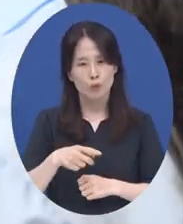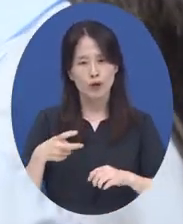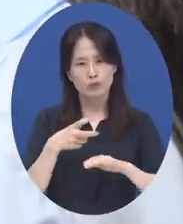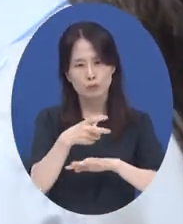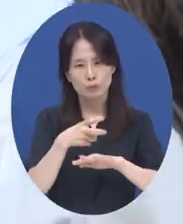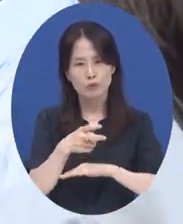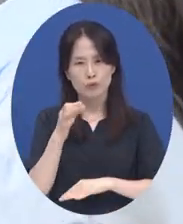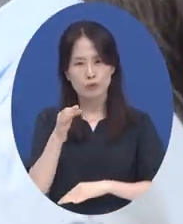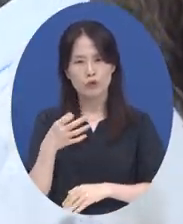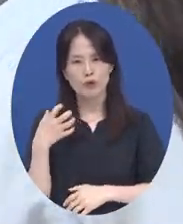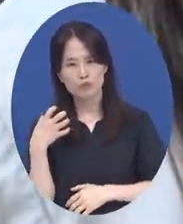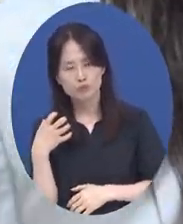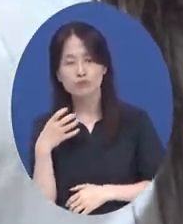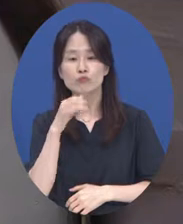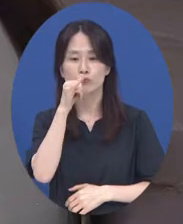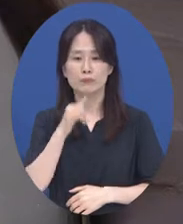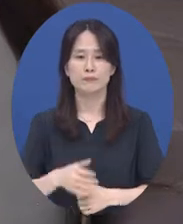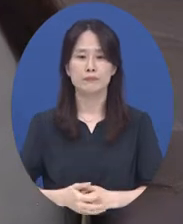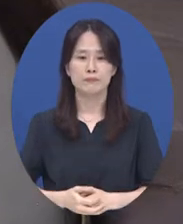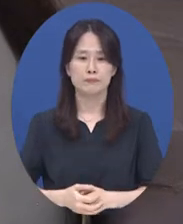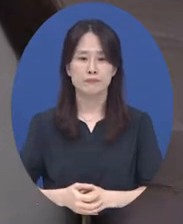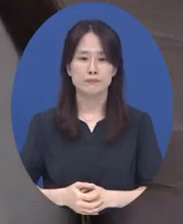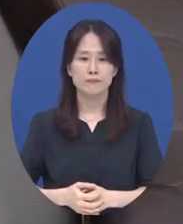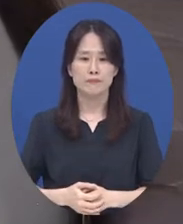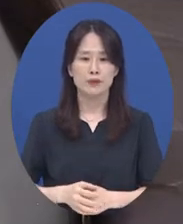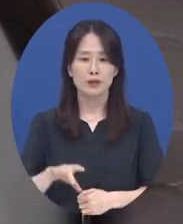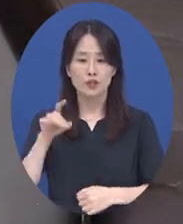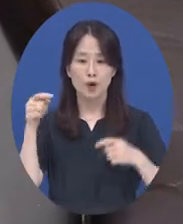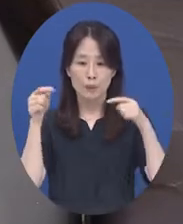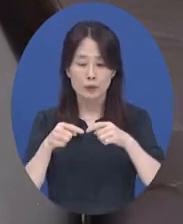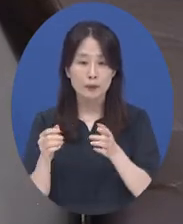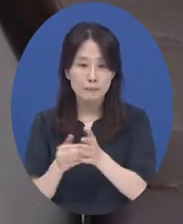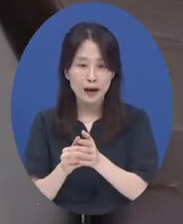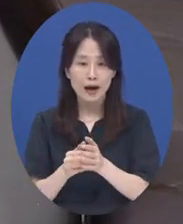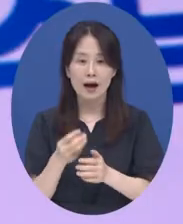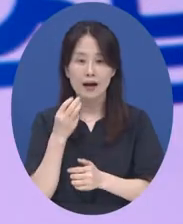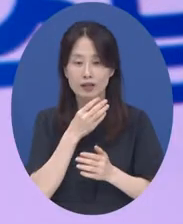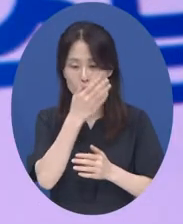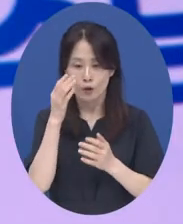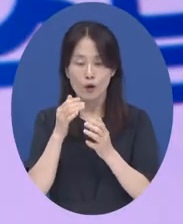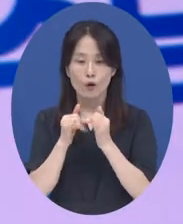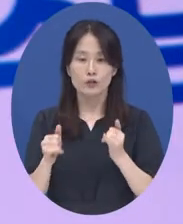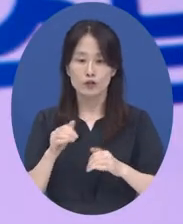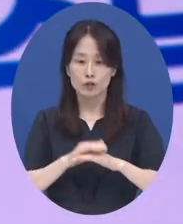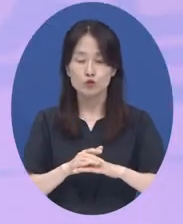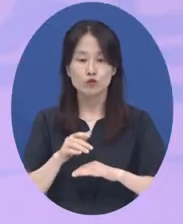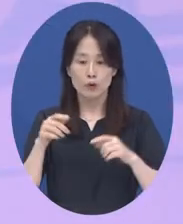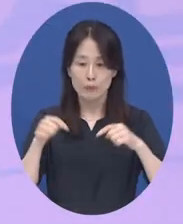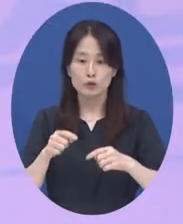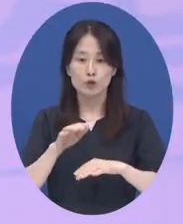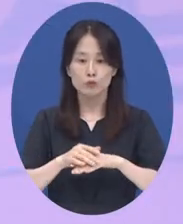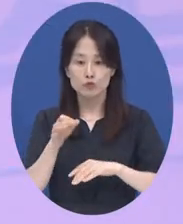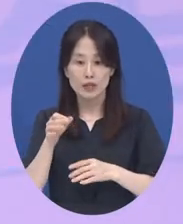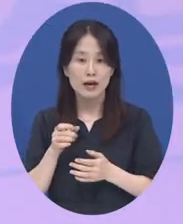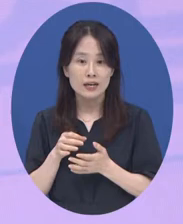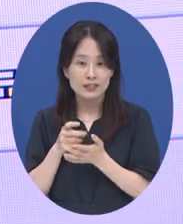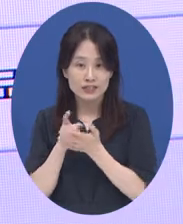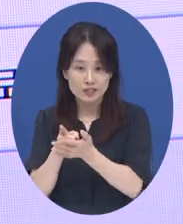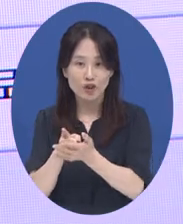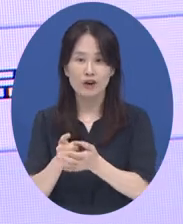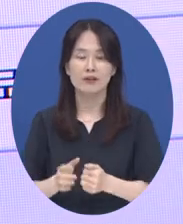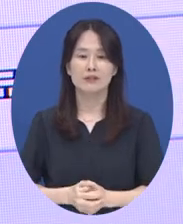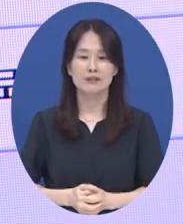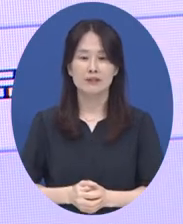등 비용 부담이 적지 않습니다 첫 면접을 보고나서 경우도 에 청년 면접 수당을 신청했는데 경제적인 지원에 더해